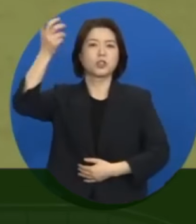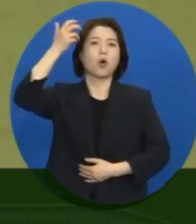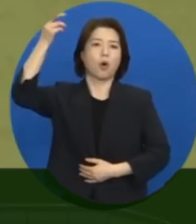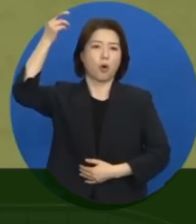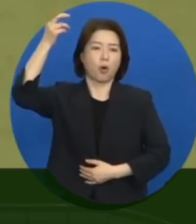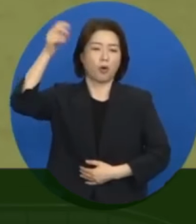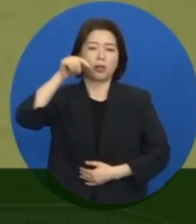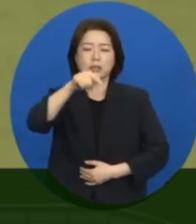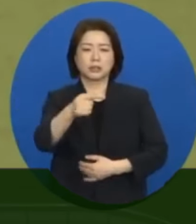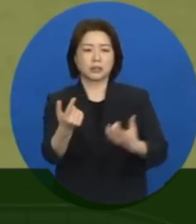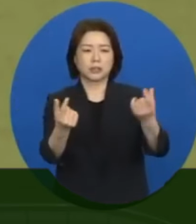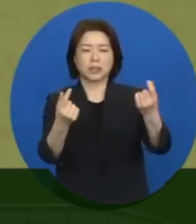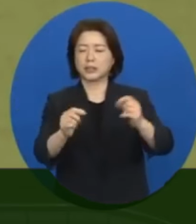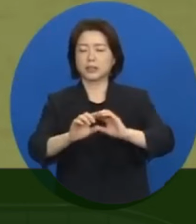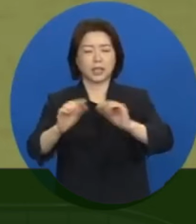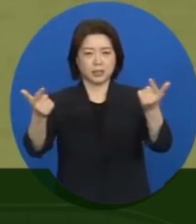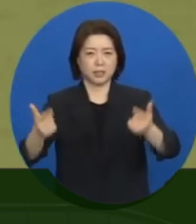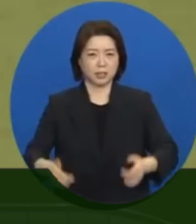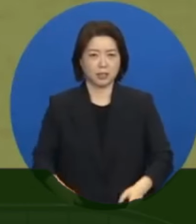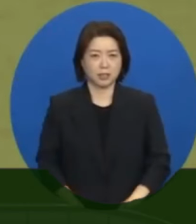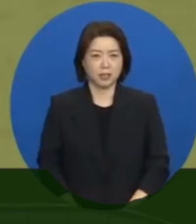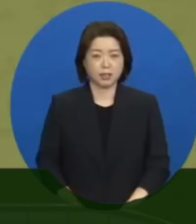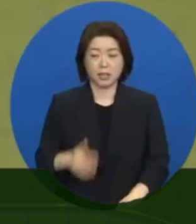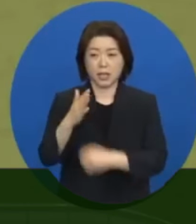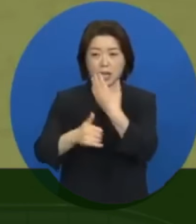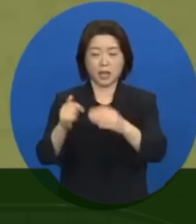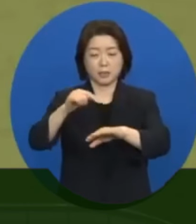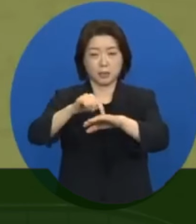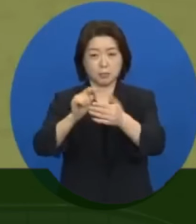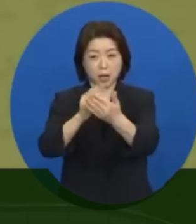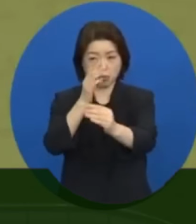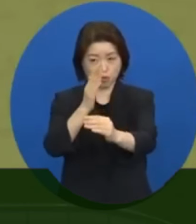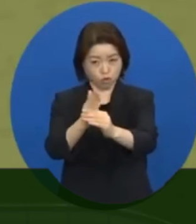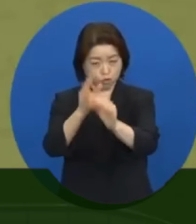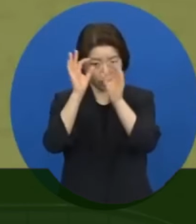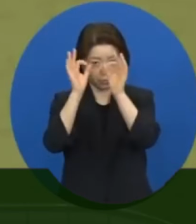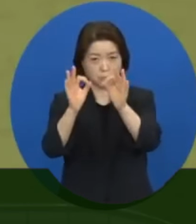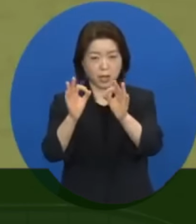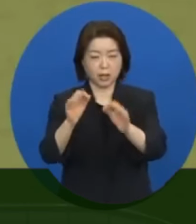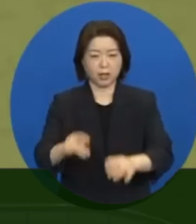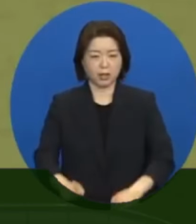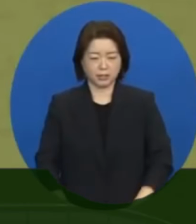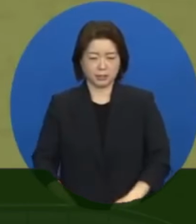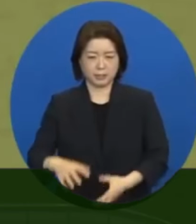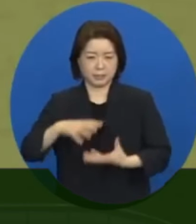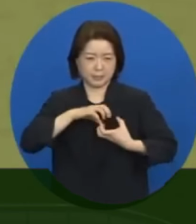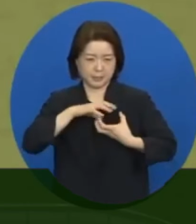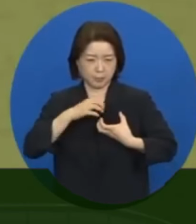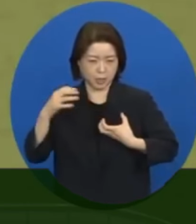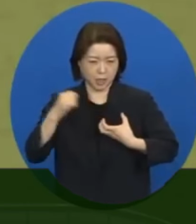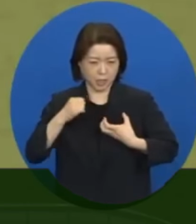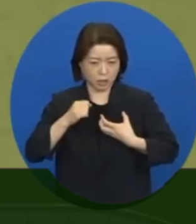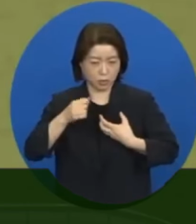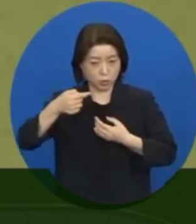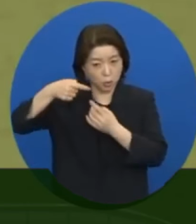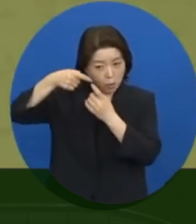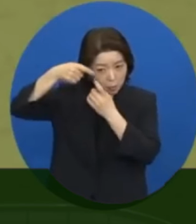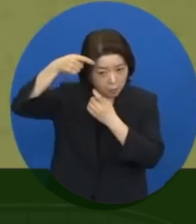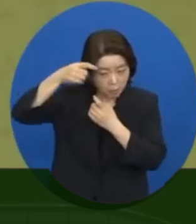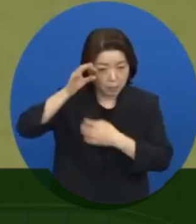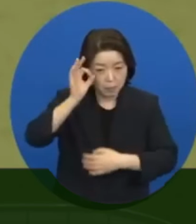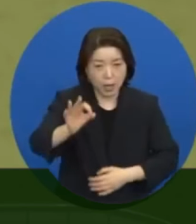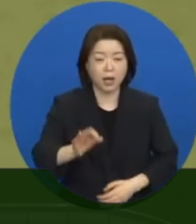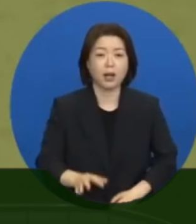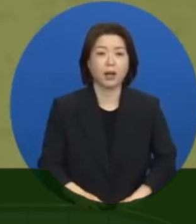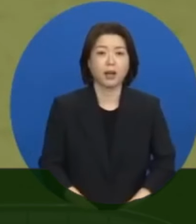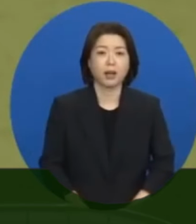그렇게 판단하지 않고 하나님은 중심을 보시고 혹은 하나님은 그분의 심장으로 보신다 이게 무슨 의미일까 굳이